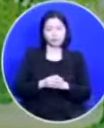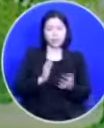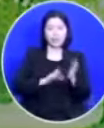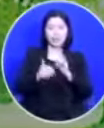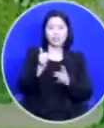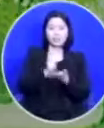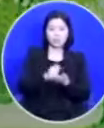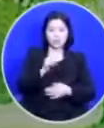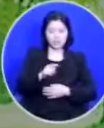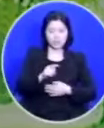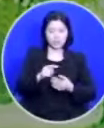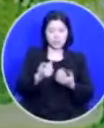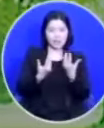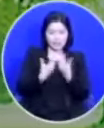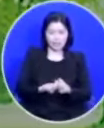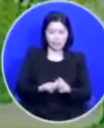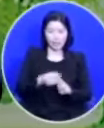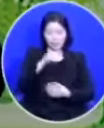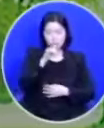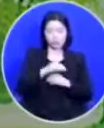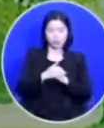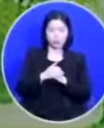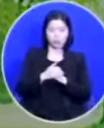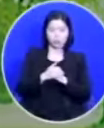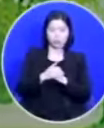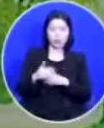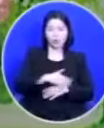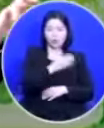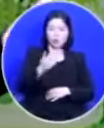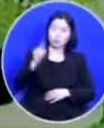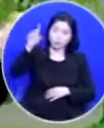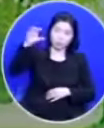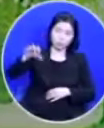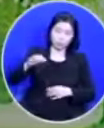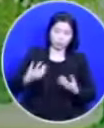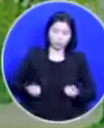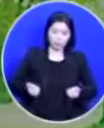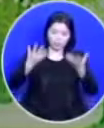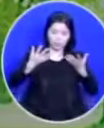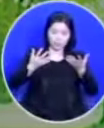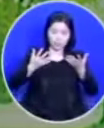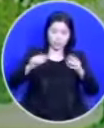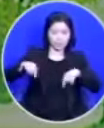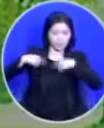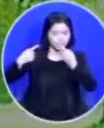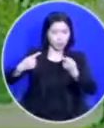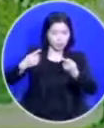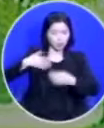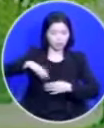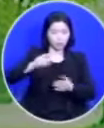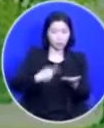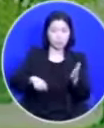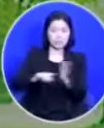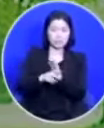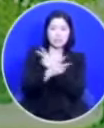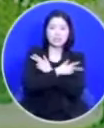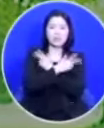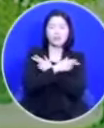예수님이 비유를 하셨어요 여러분 천국 잔치에 참여하려면 예복을 준비해야 됩니다